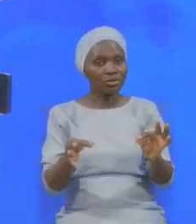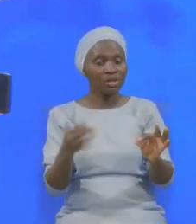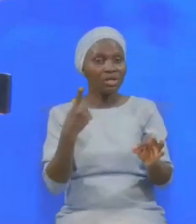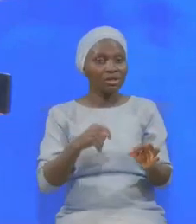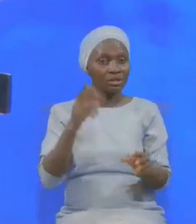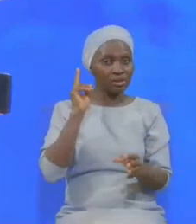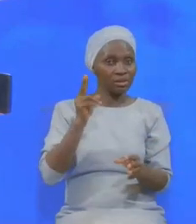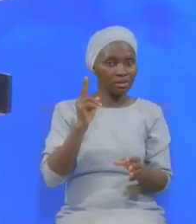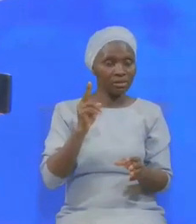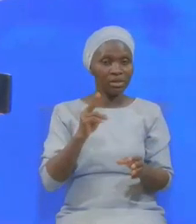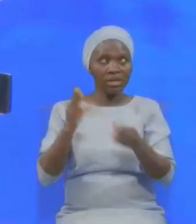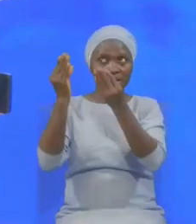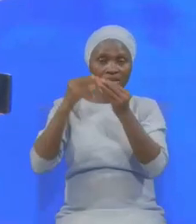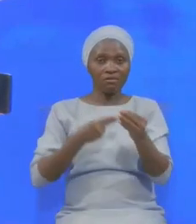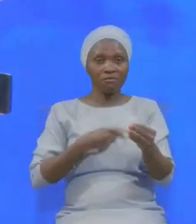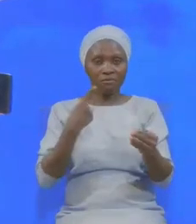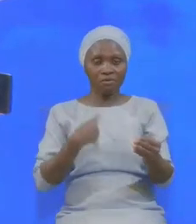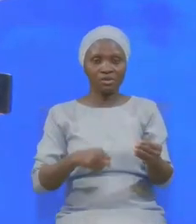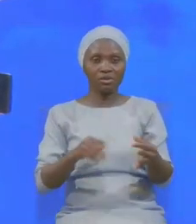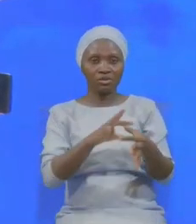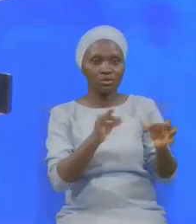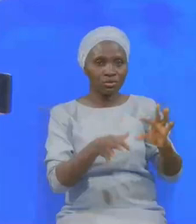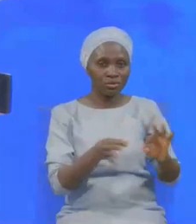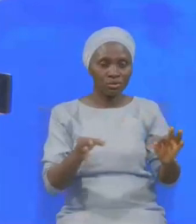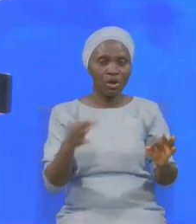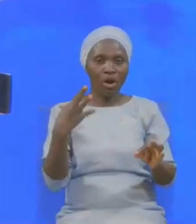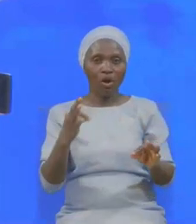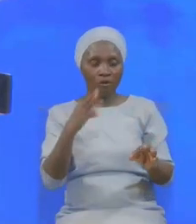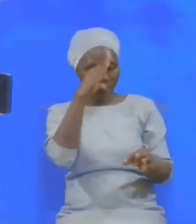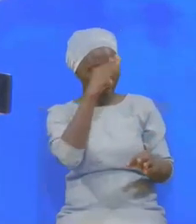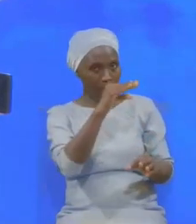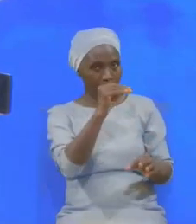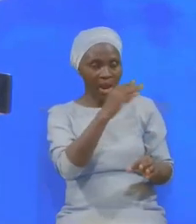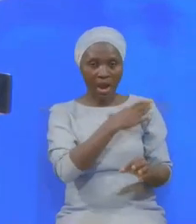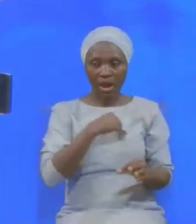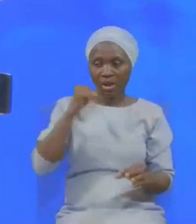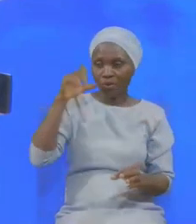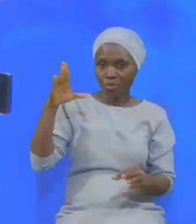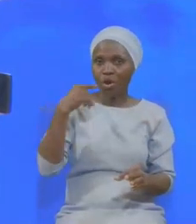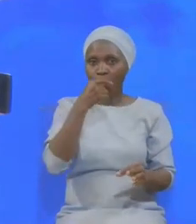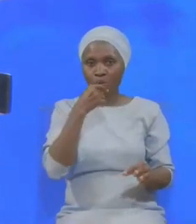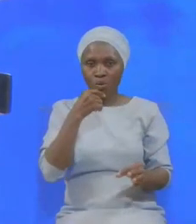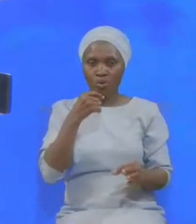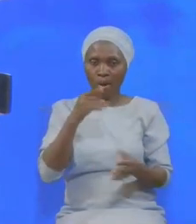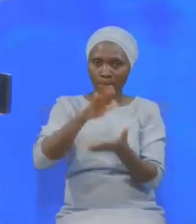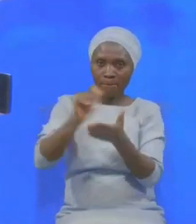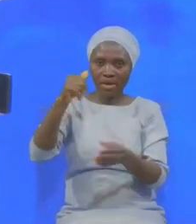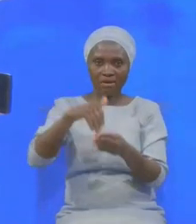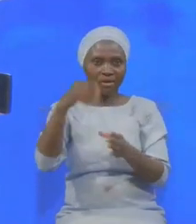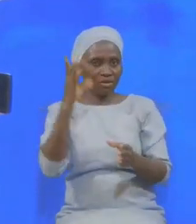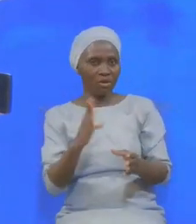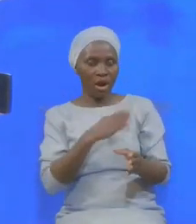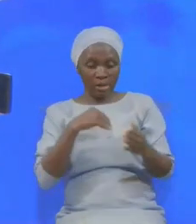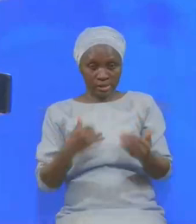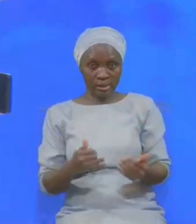l'histoire, cela nous donne le fond, l'arrière-plan des hommes et des femmes qui ont cru au Seigneur.